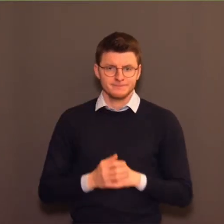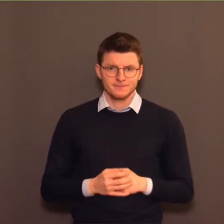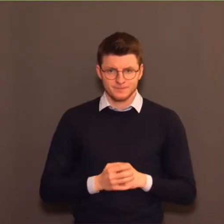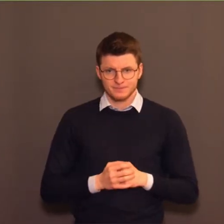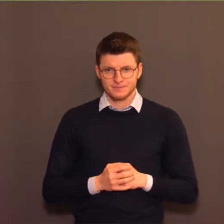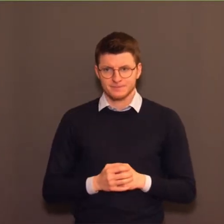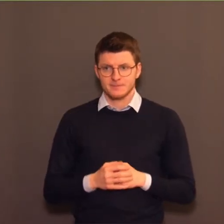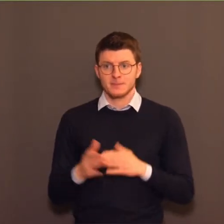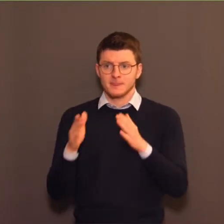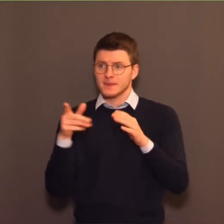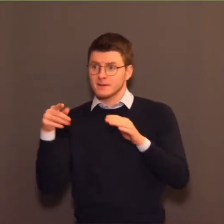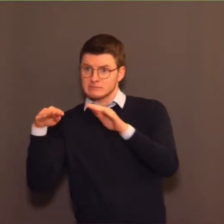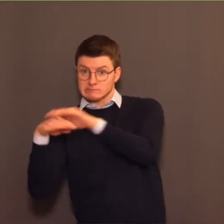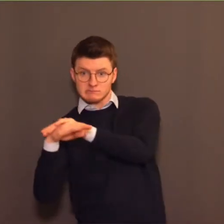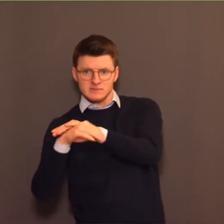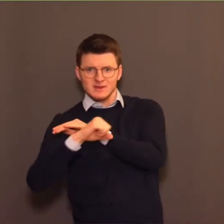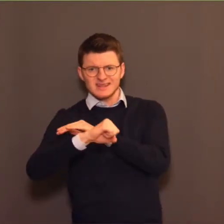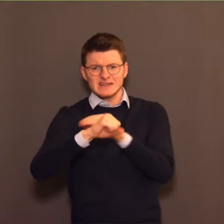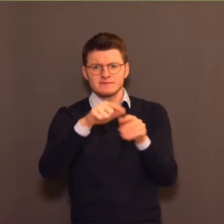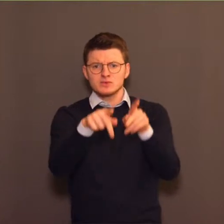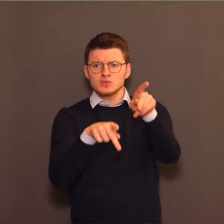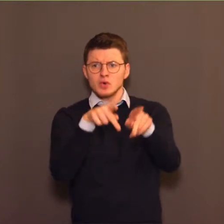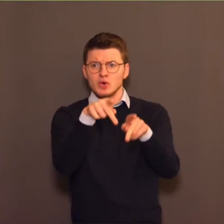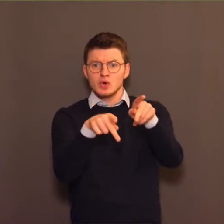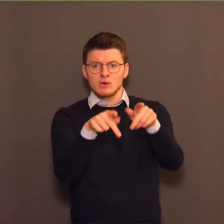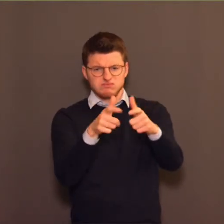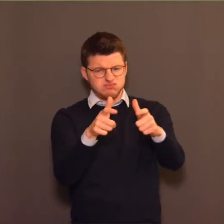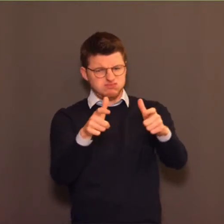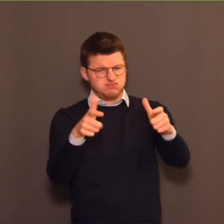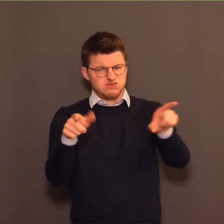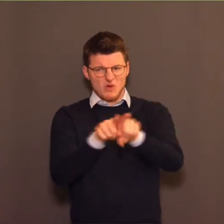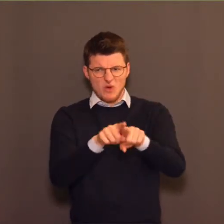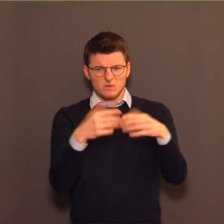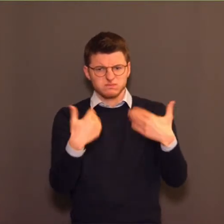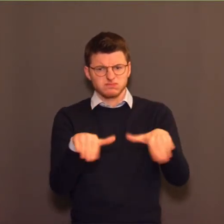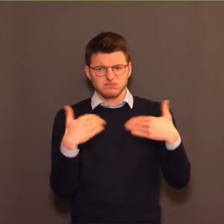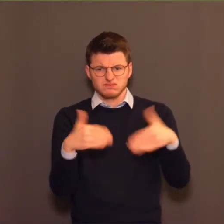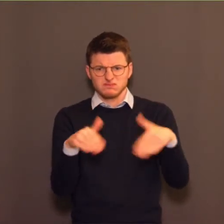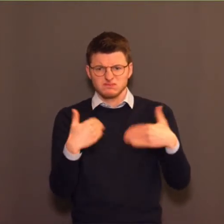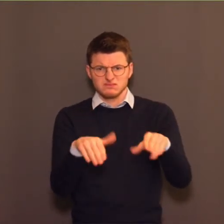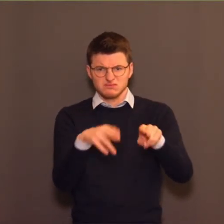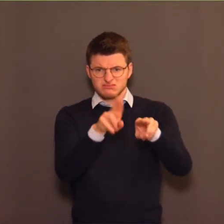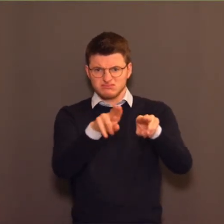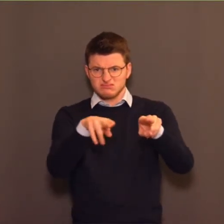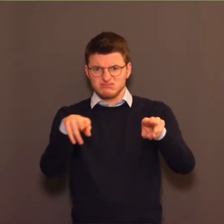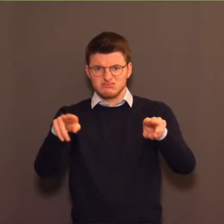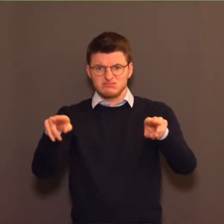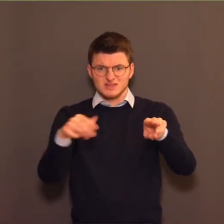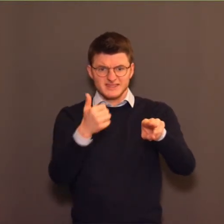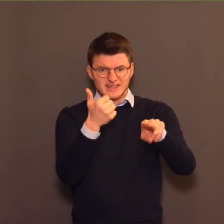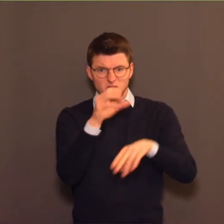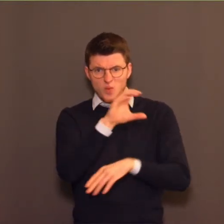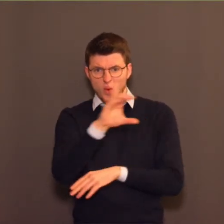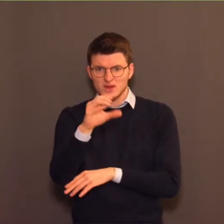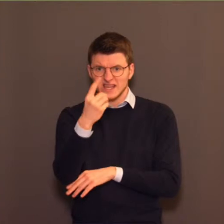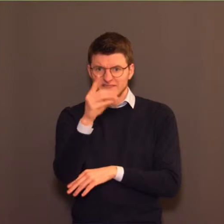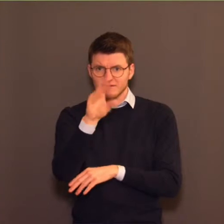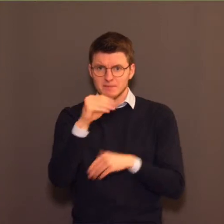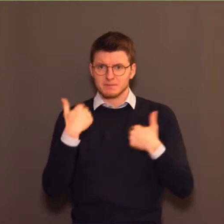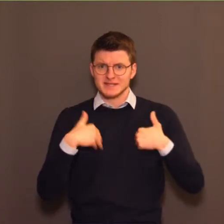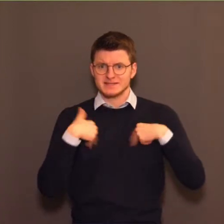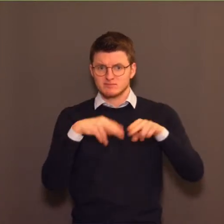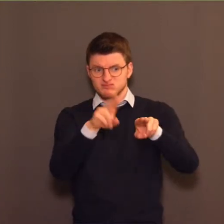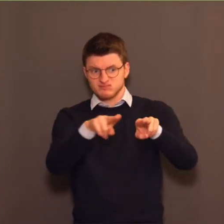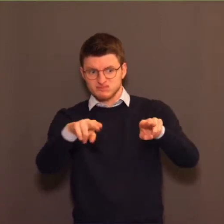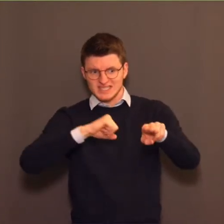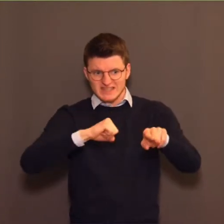En we zien opnieuw een opvallende toename in het aantal intensieve zorgpatiënten, tot 651 ingenomen